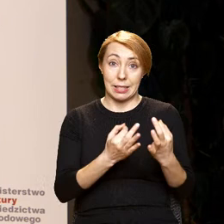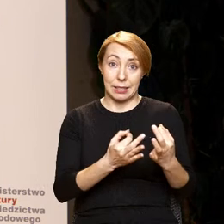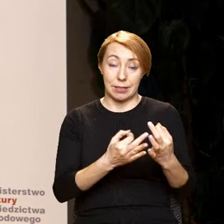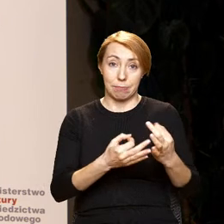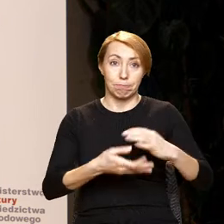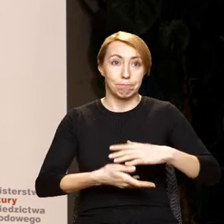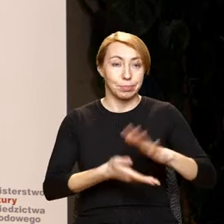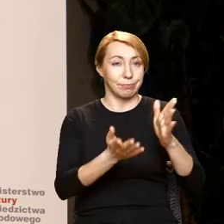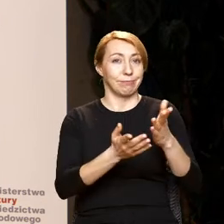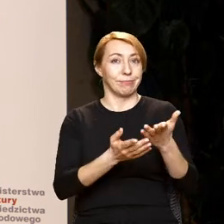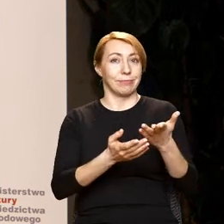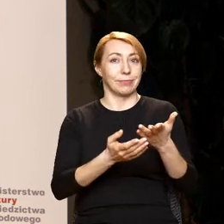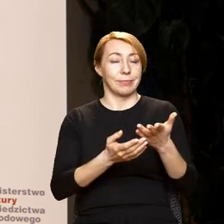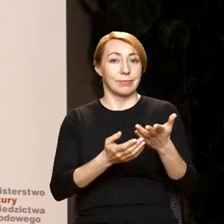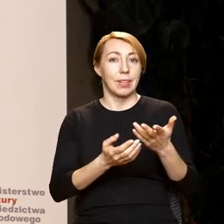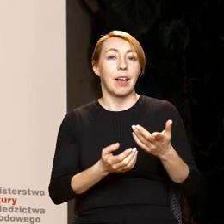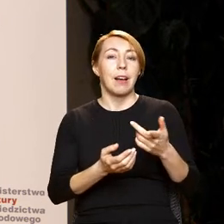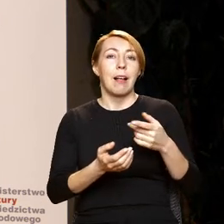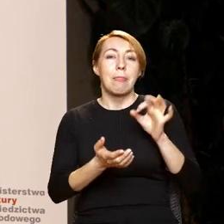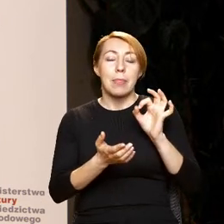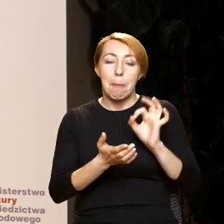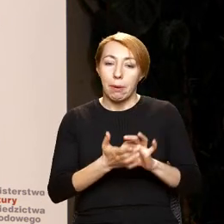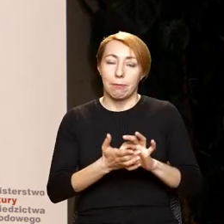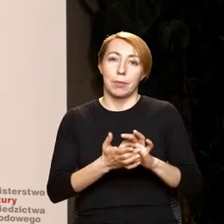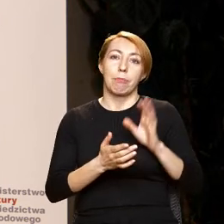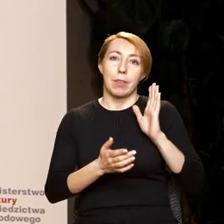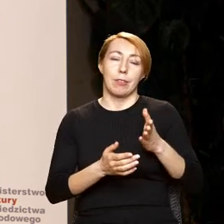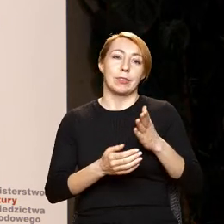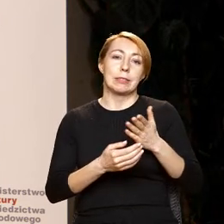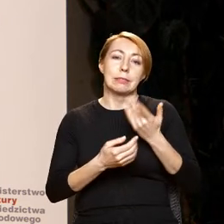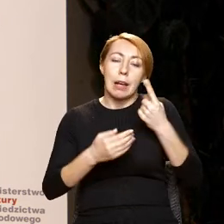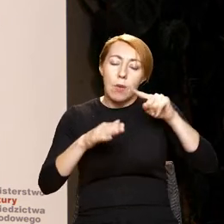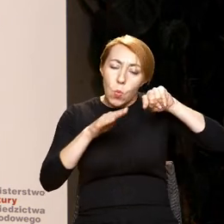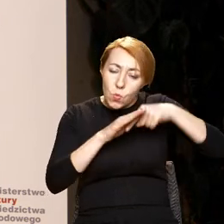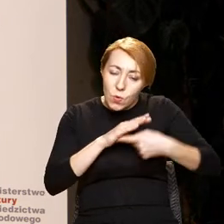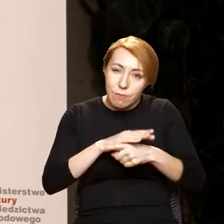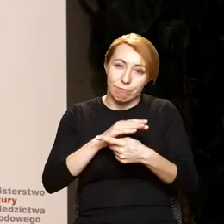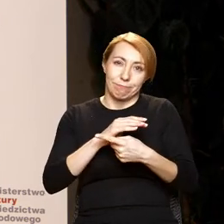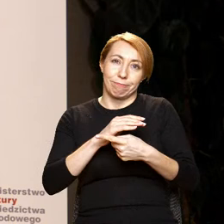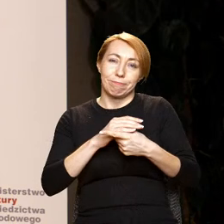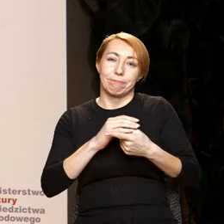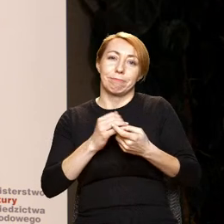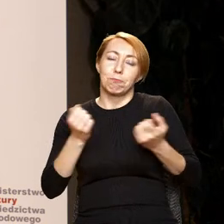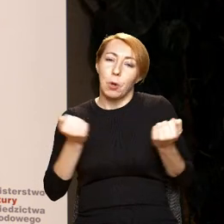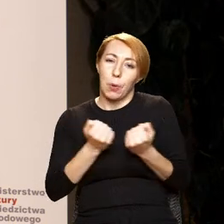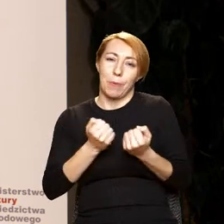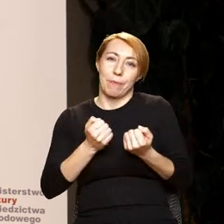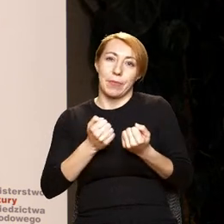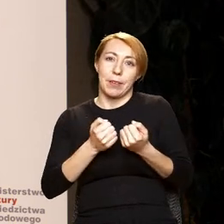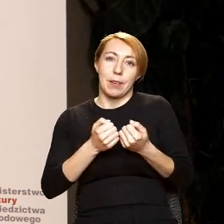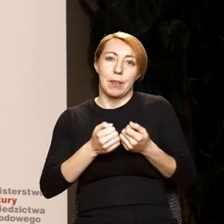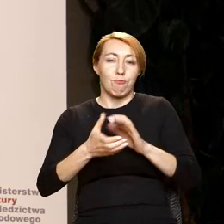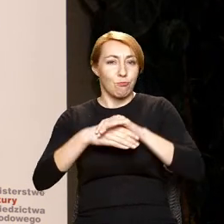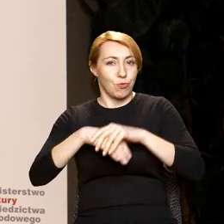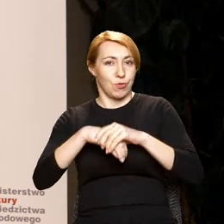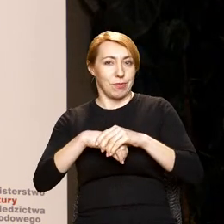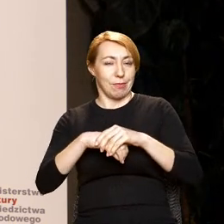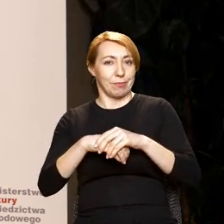premierę, również przyczynią się do pogłębiania przyjaźni między naszymi krajami.